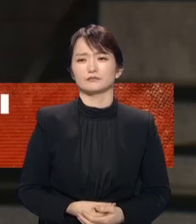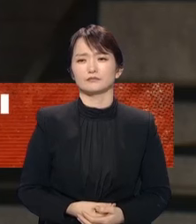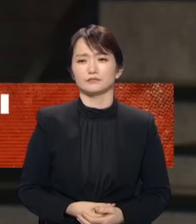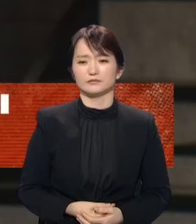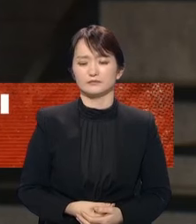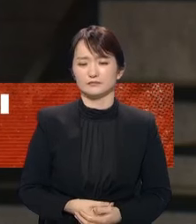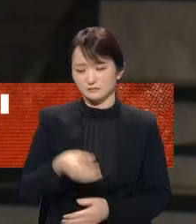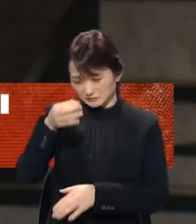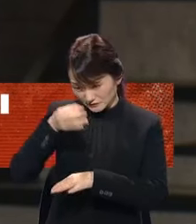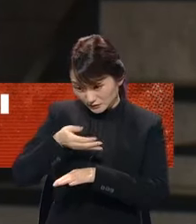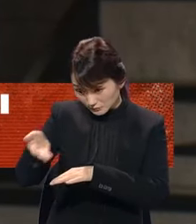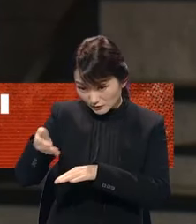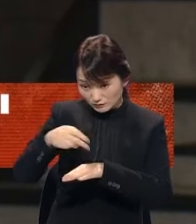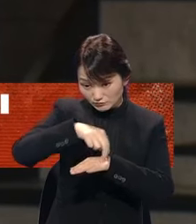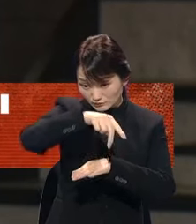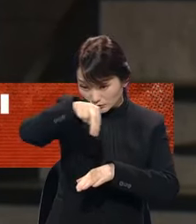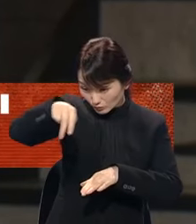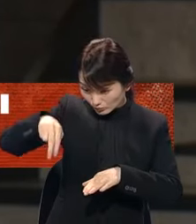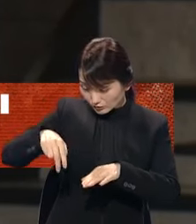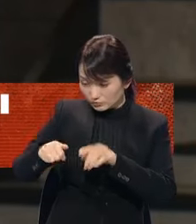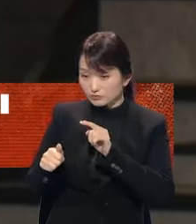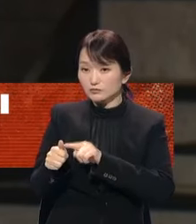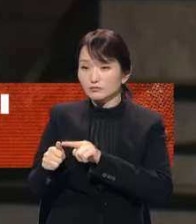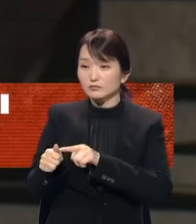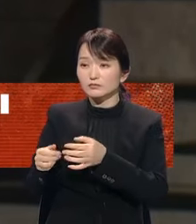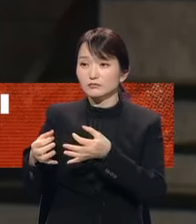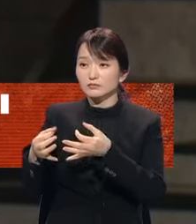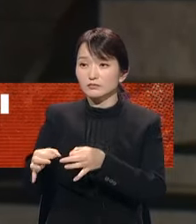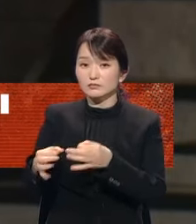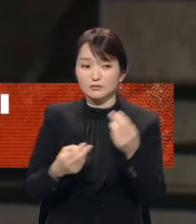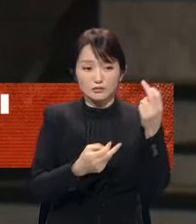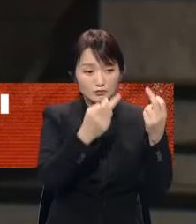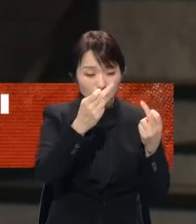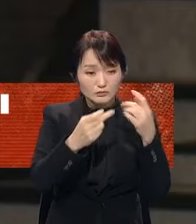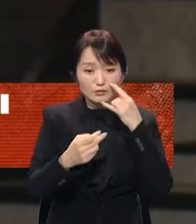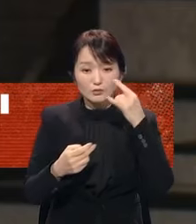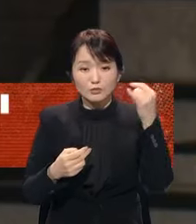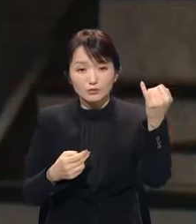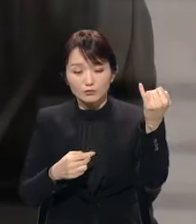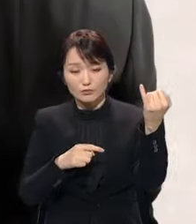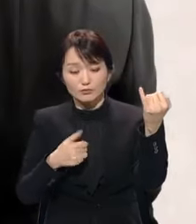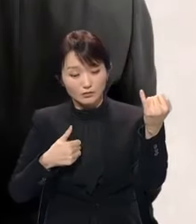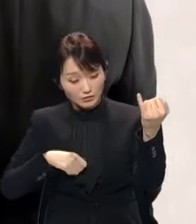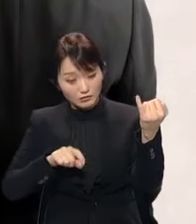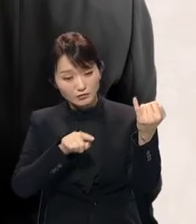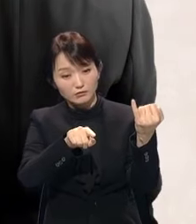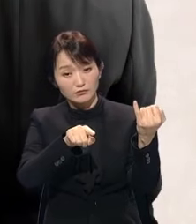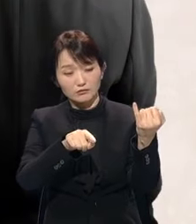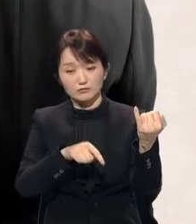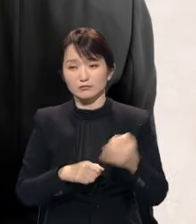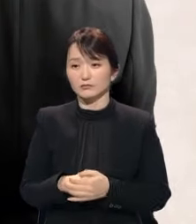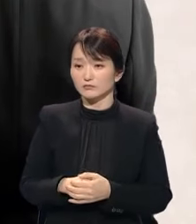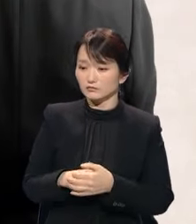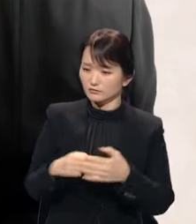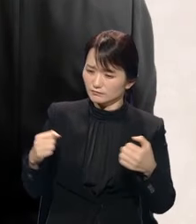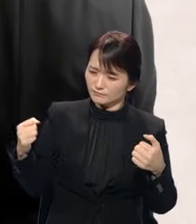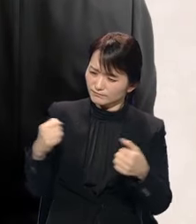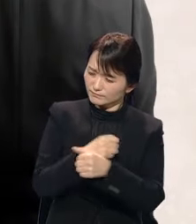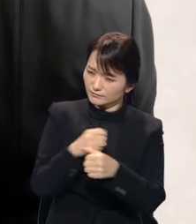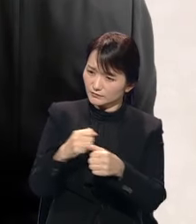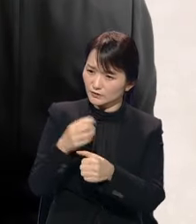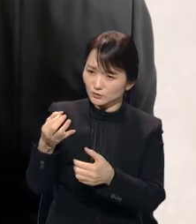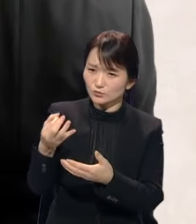될 텐데 그럼요. 이 김 씨 같은 경우는 이 형제들 어머니한테 아들들이 뭐 깽값 번다는데 내려갔다 올 테니까